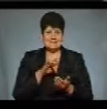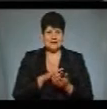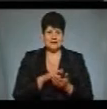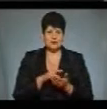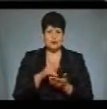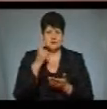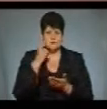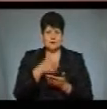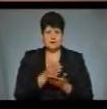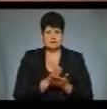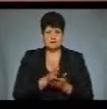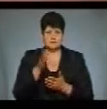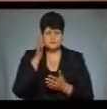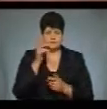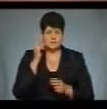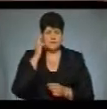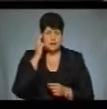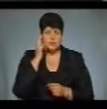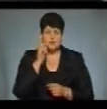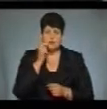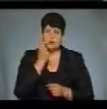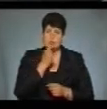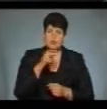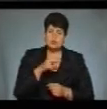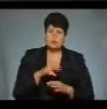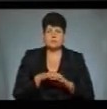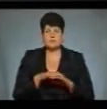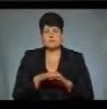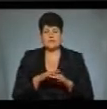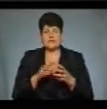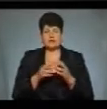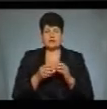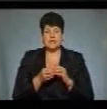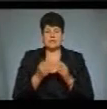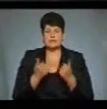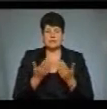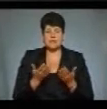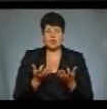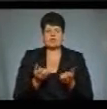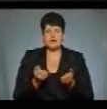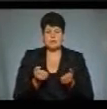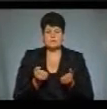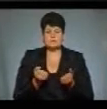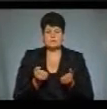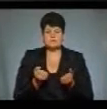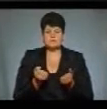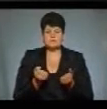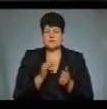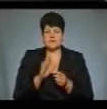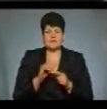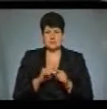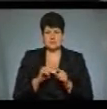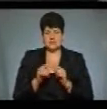якості освіти в Київ. З української мови, літератури і математики результат ми отримаємо не скоріше,